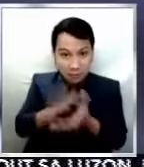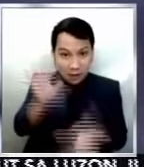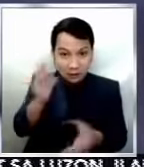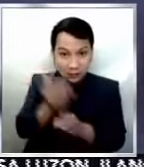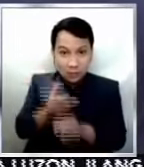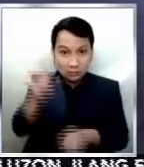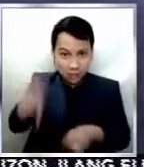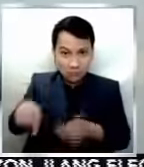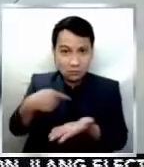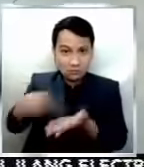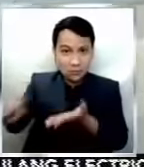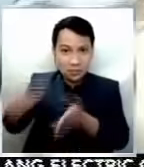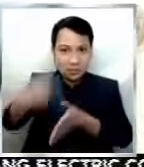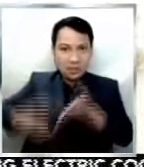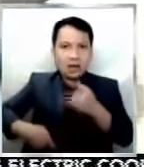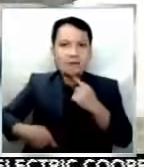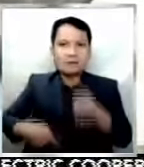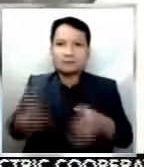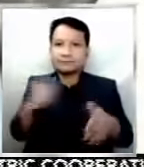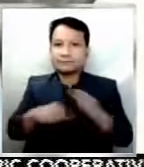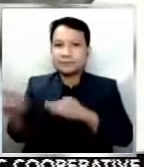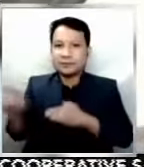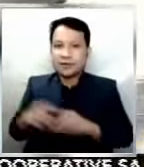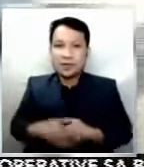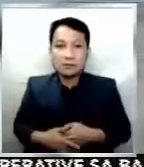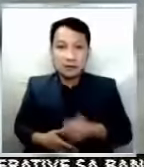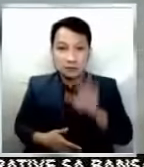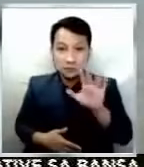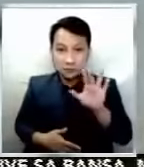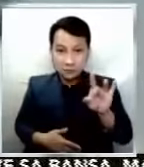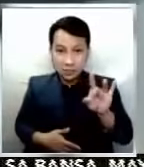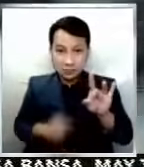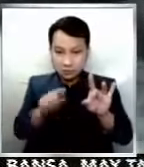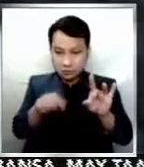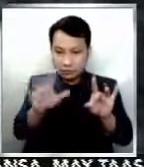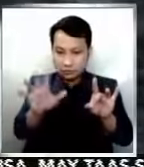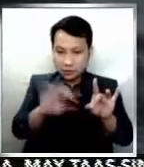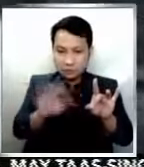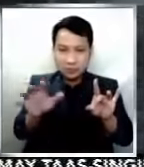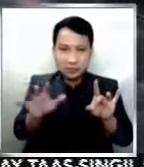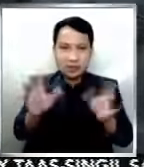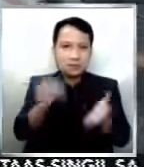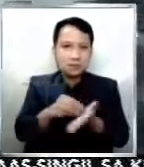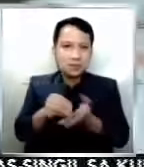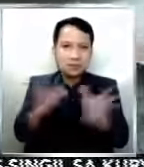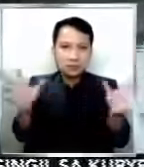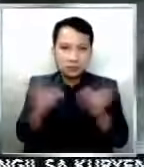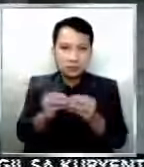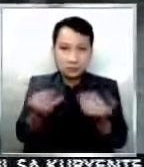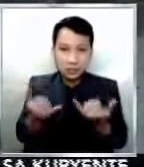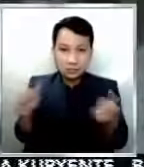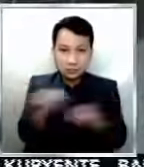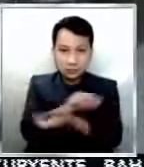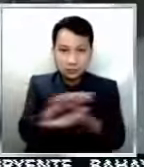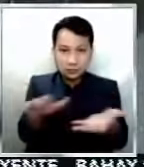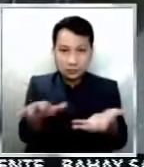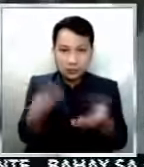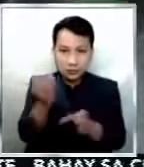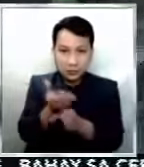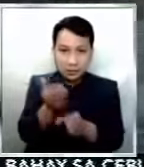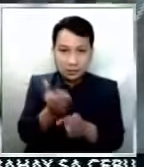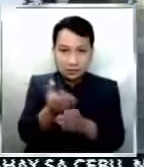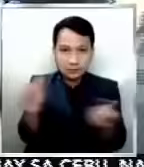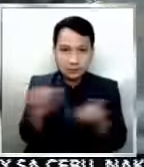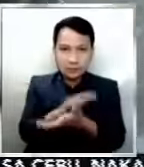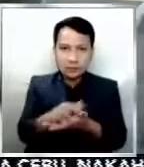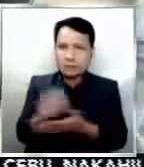talagang tinatakasan nila. 58.55 million pesos ang kabuuang halaga ng mga sasakyang sinira, kabilang na ang 14 na sasakyan sa Port